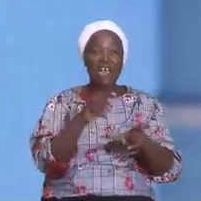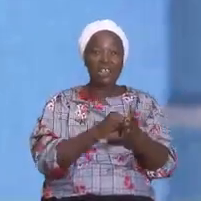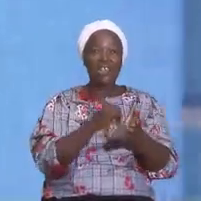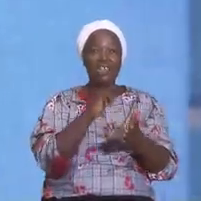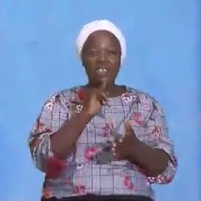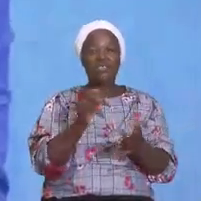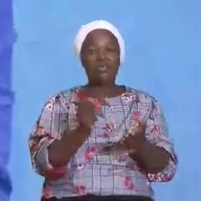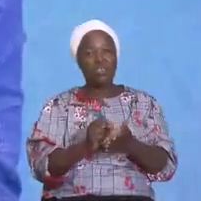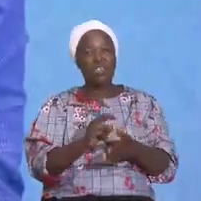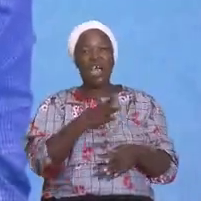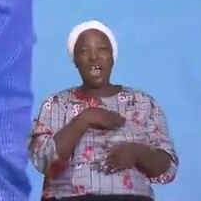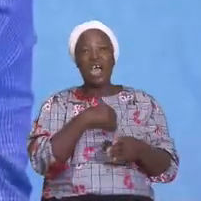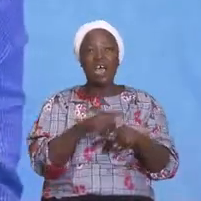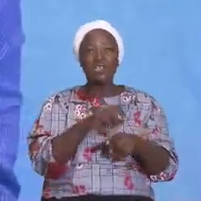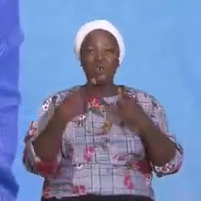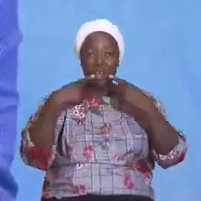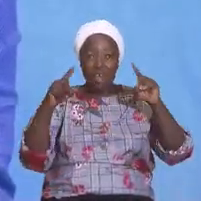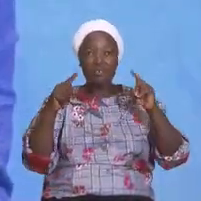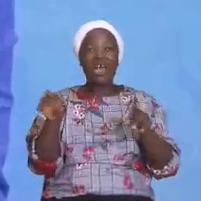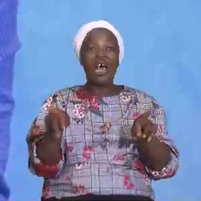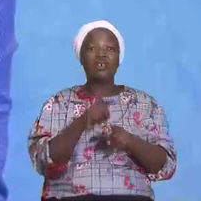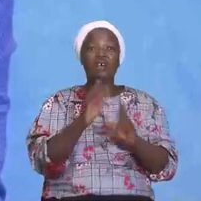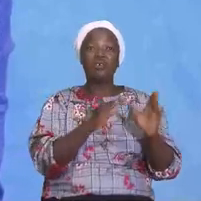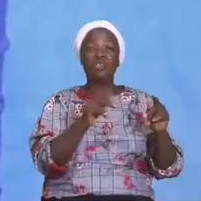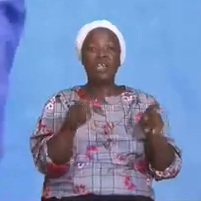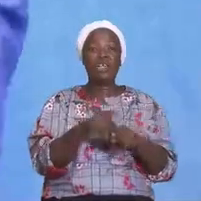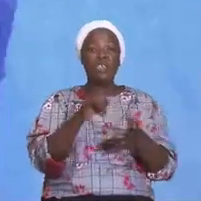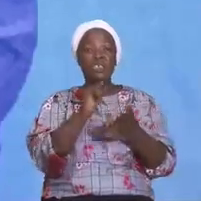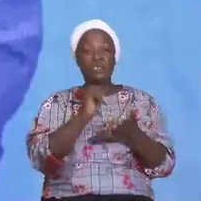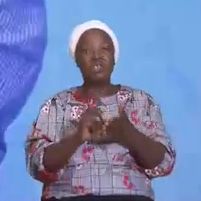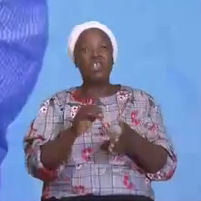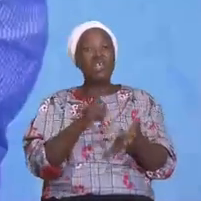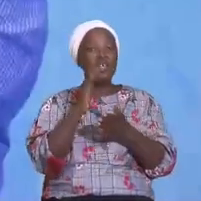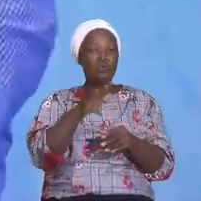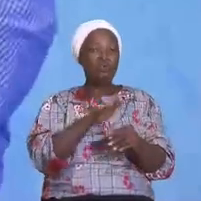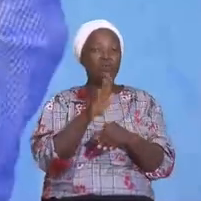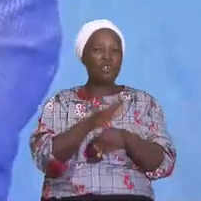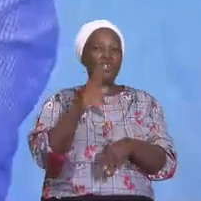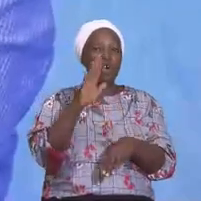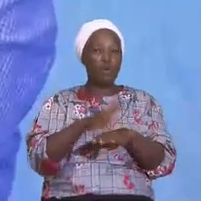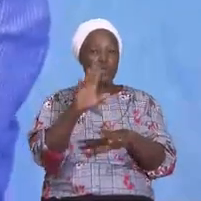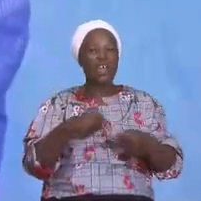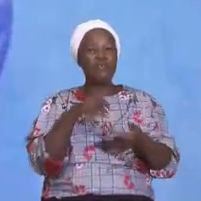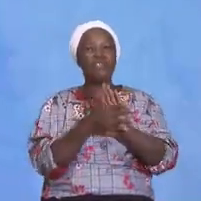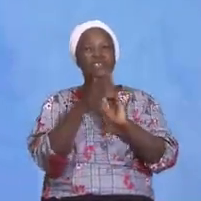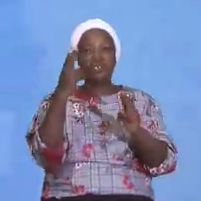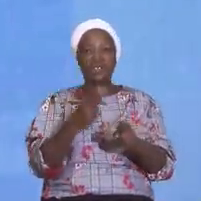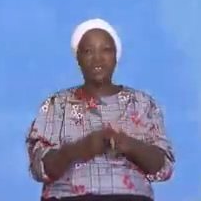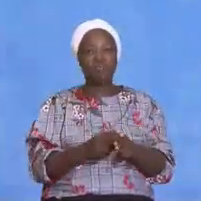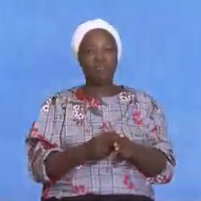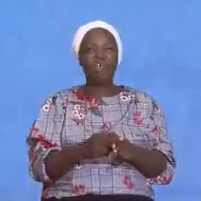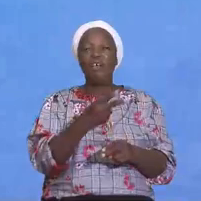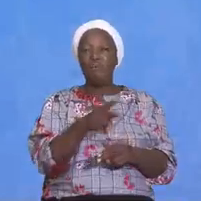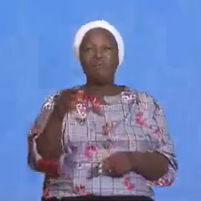Et tout ce qu'il dit, c'est selon qu'il est écrit. Et comme tu déclares, selon qu'il est